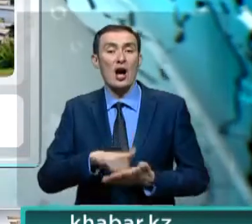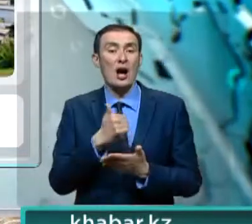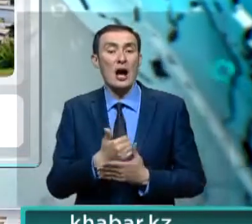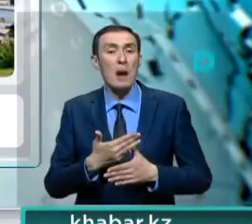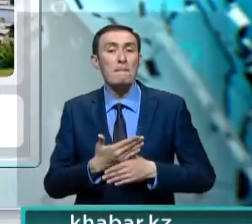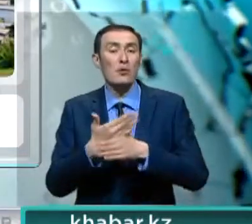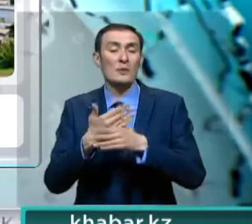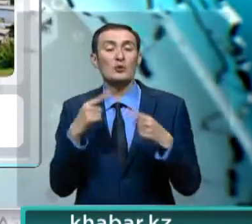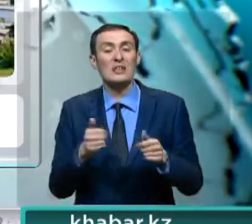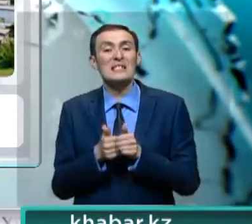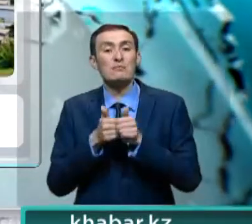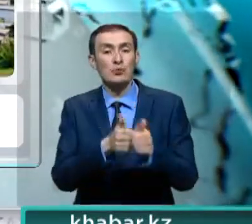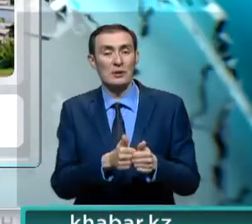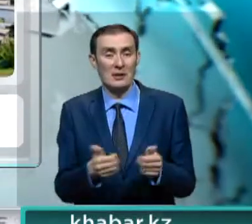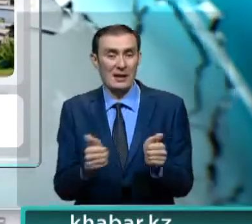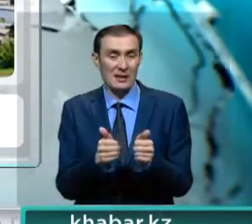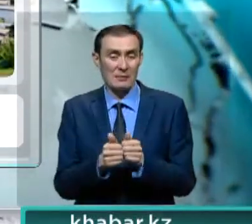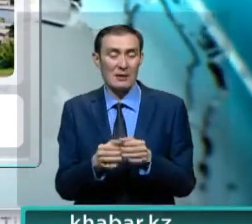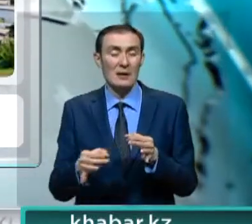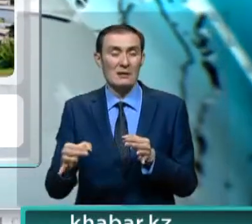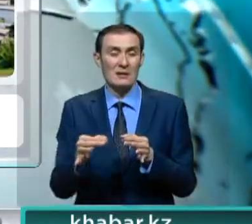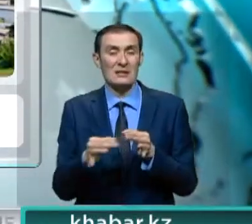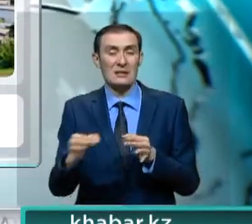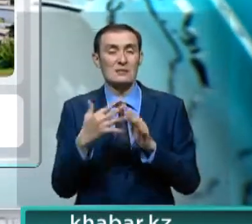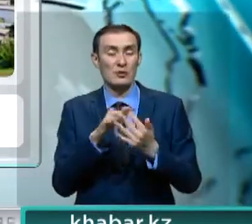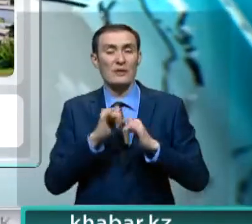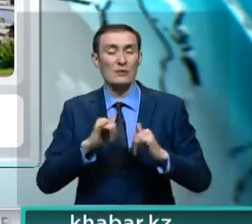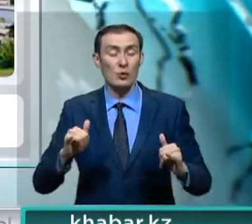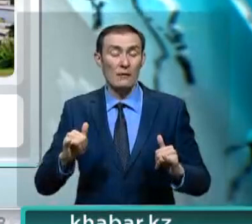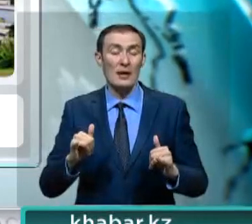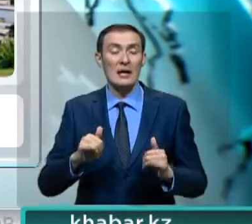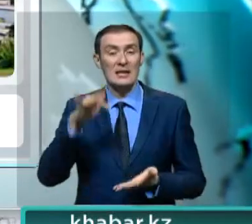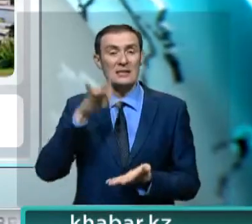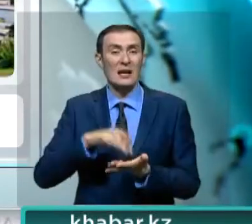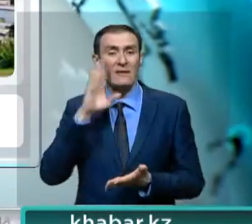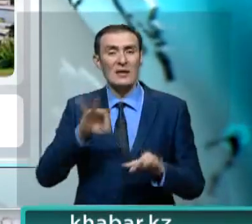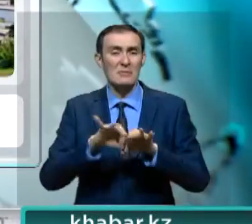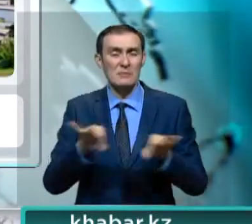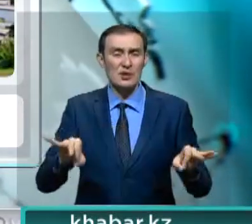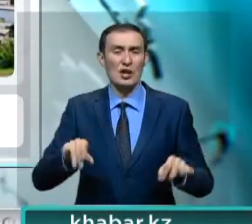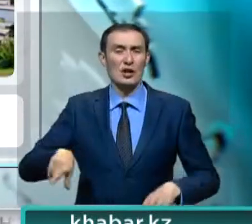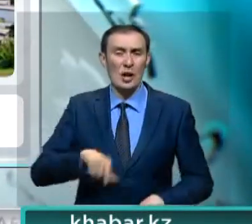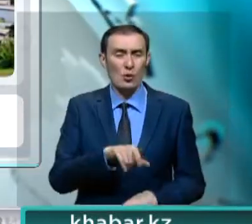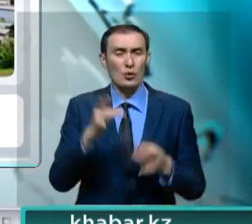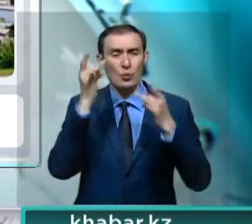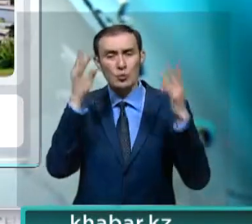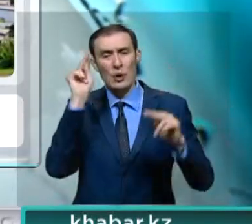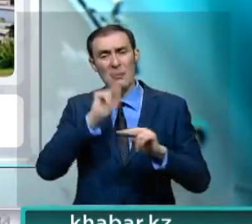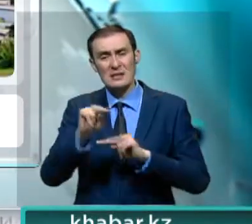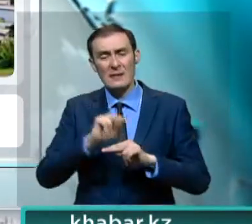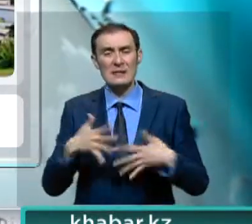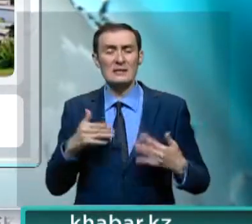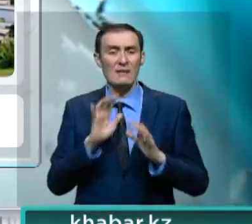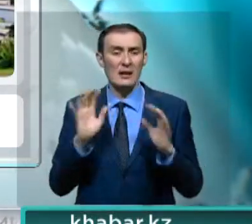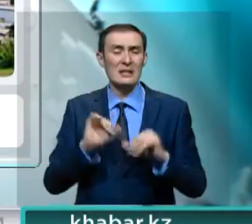считаются спутниковыми. На развитие аулов, а это централизованное водоснабжение, дороги, культура, образование,